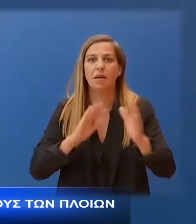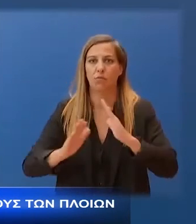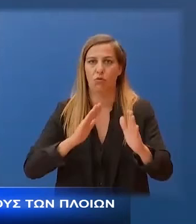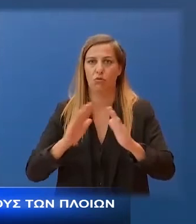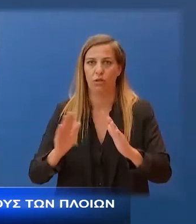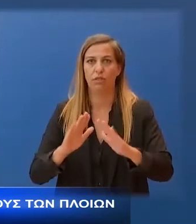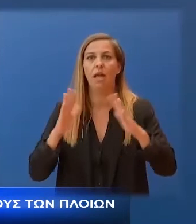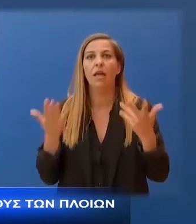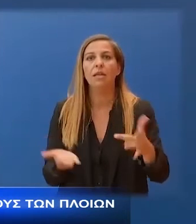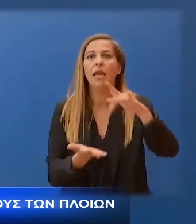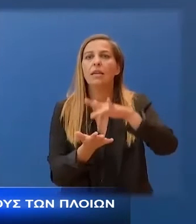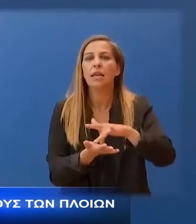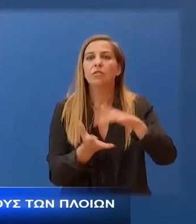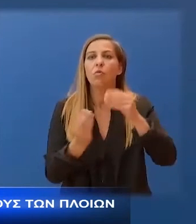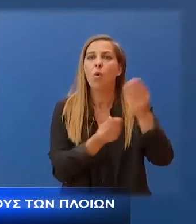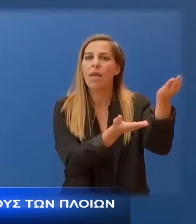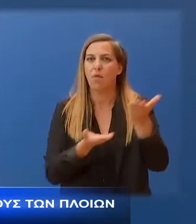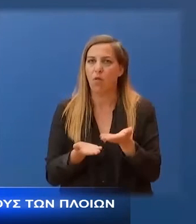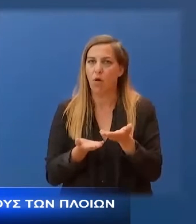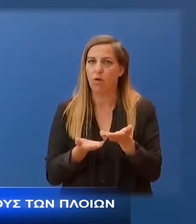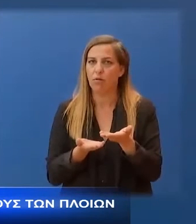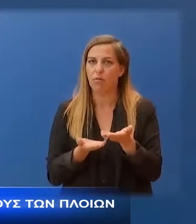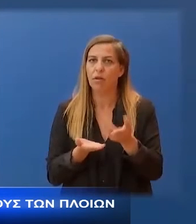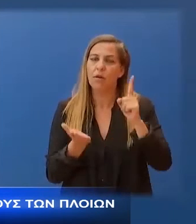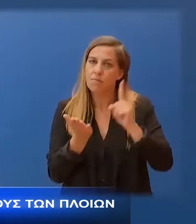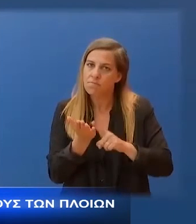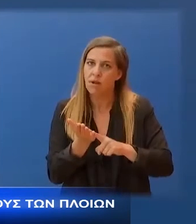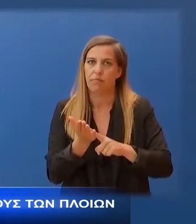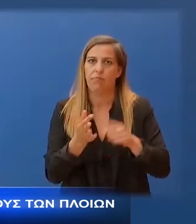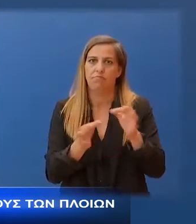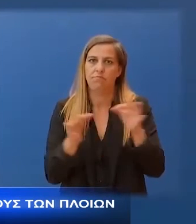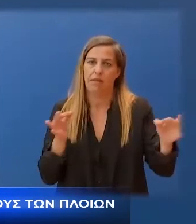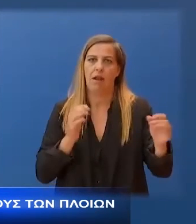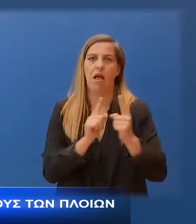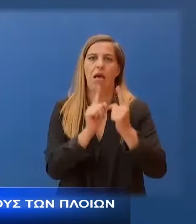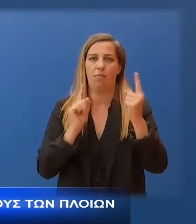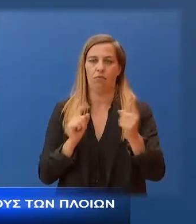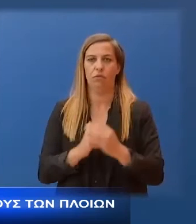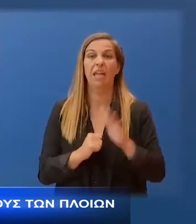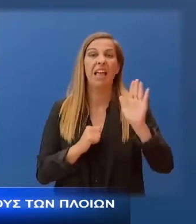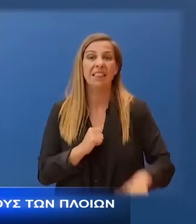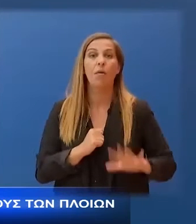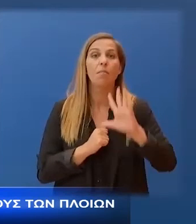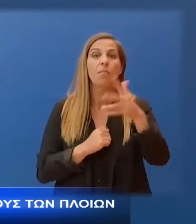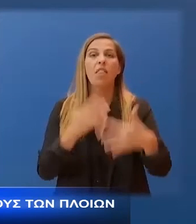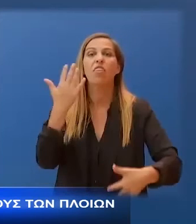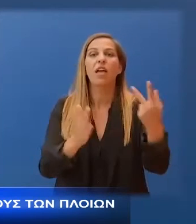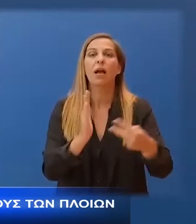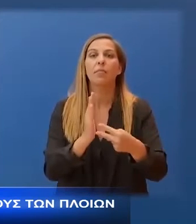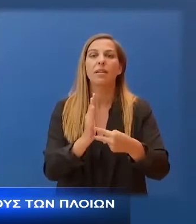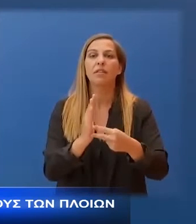κέντρα υποδοχής και ταυτοποίησης και των μέτρων τήρησης αποστάσεων. Και τέλος, την παράταση μέχρι τις 15 Αυγούστου